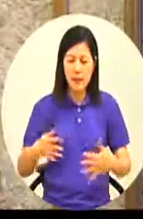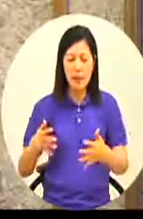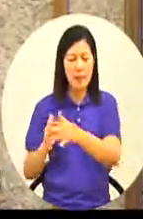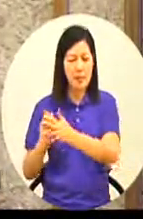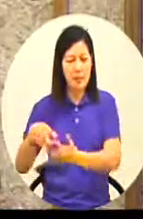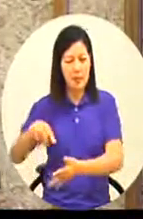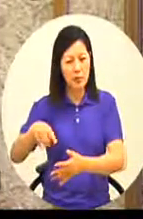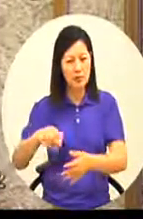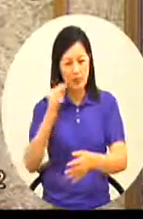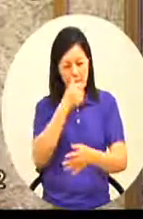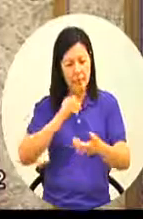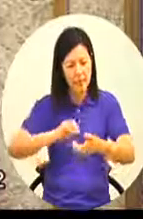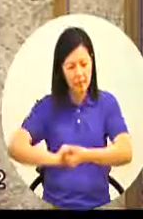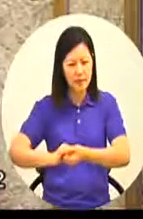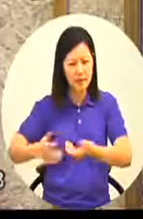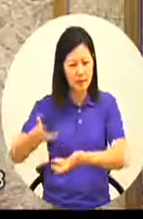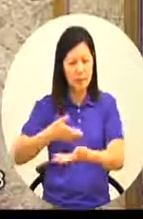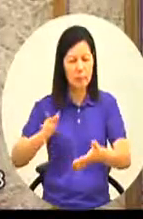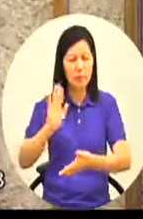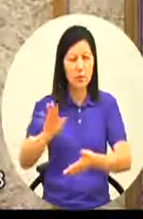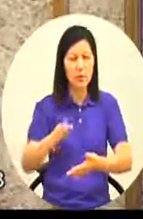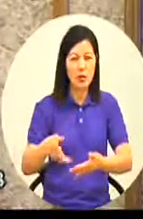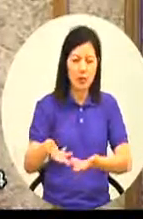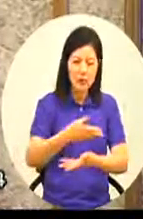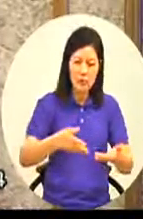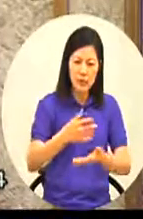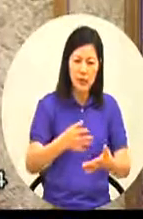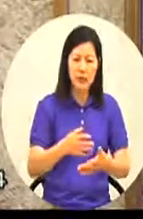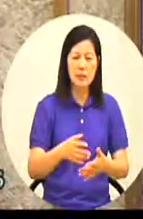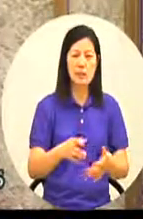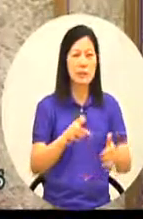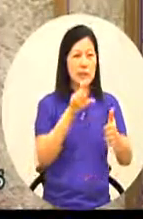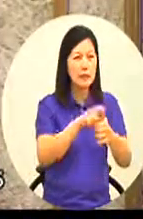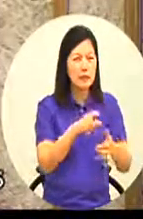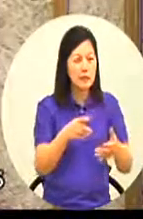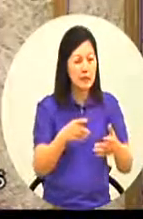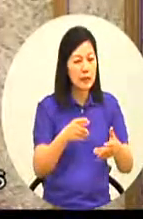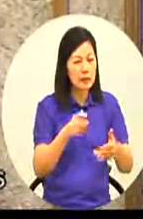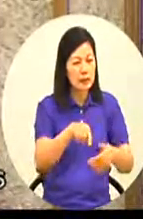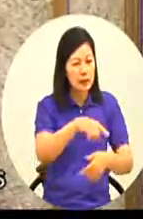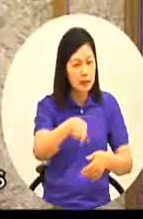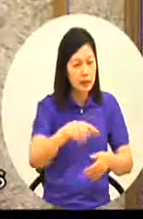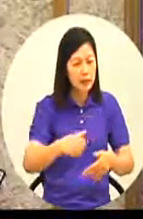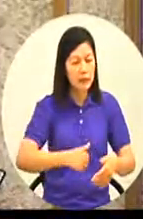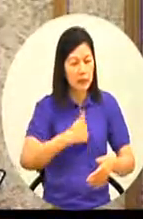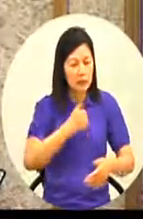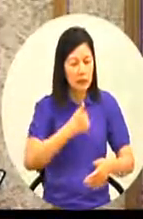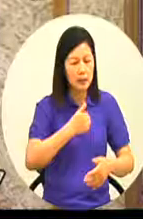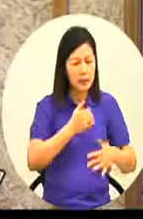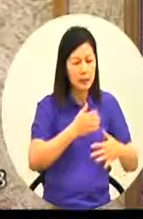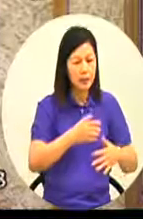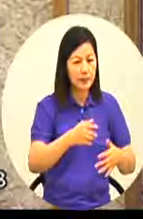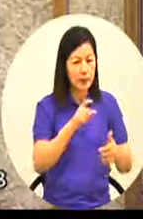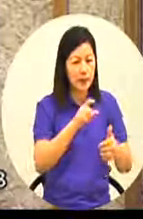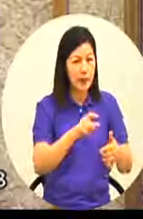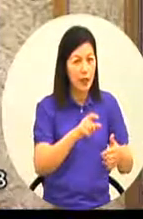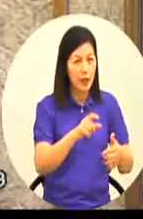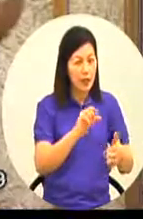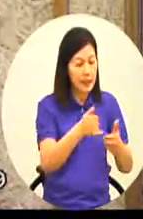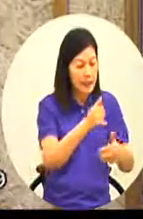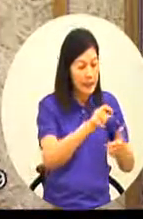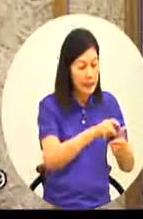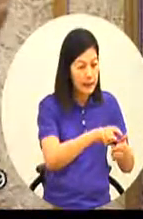样子。那这种交流其实会分两种层次，一种是议题上的结合，一种是实质上的交流。那议题层次的结合，就例如说